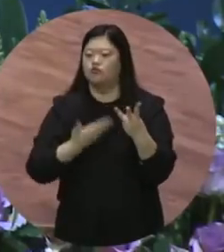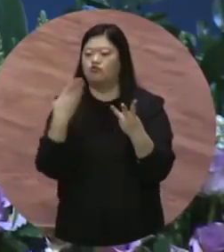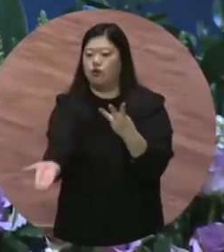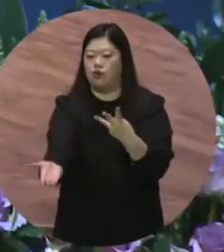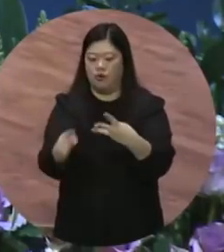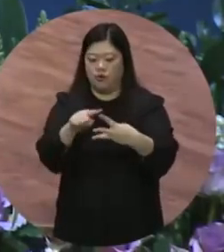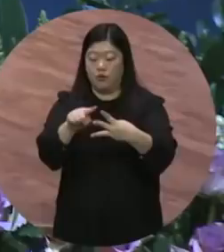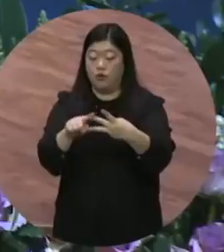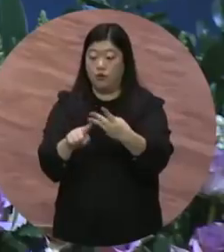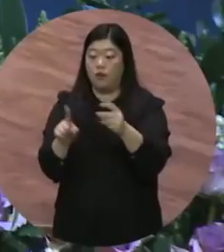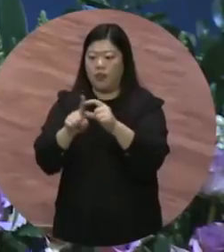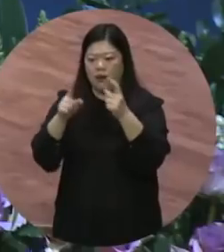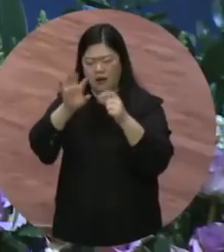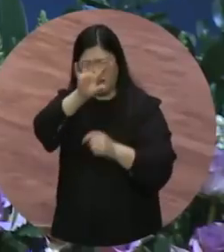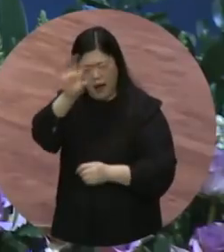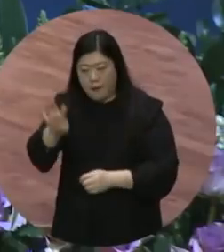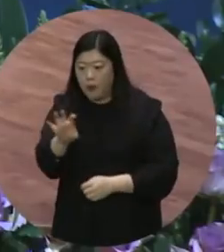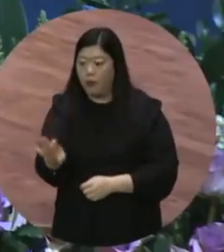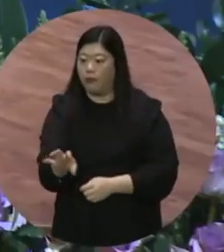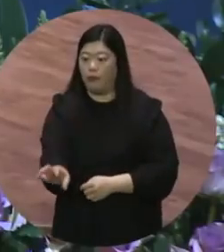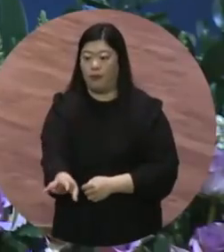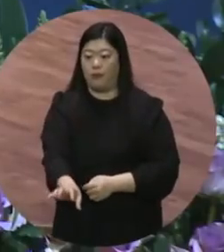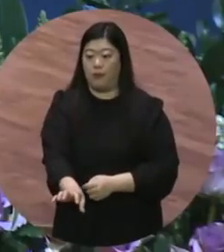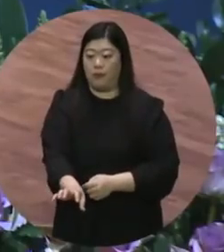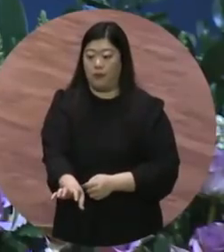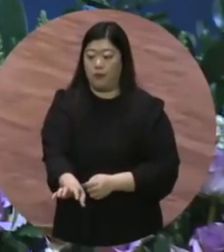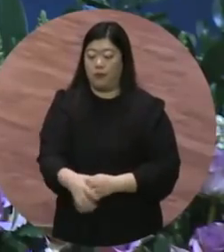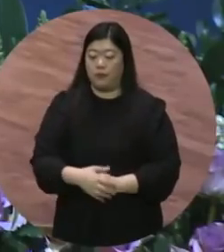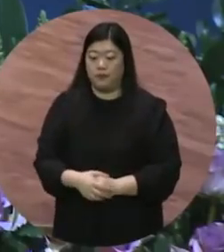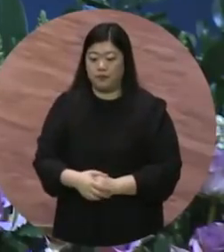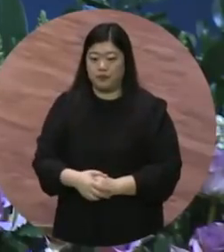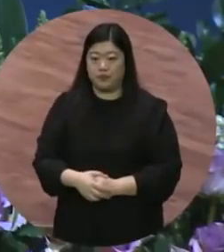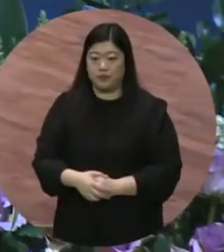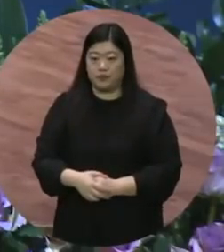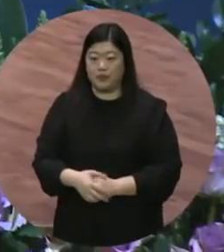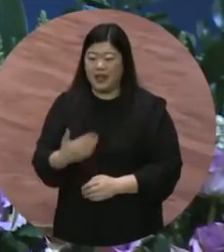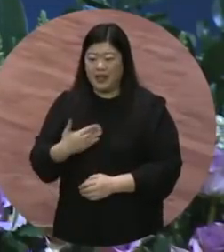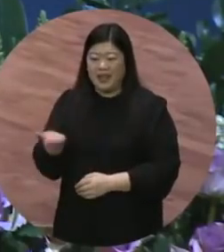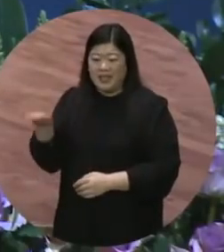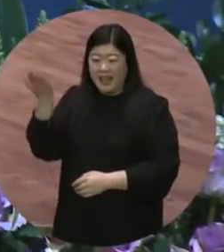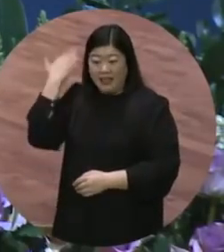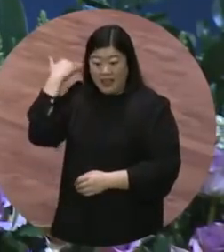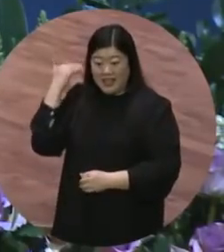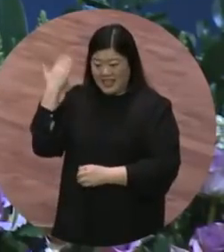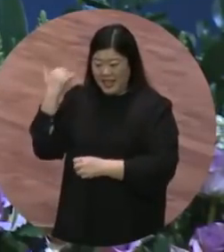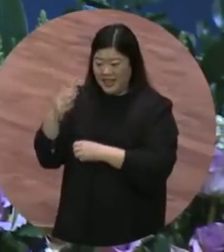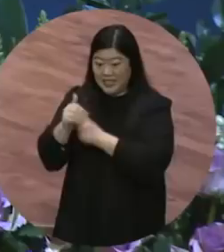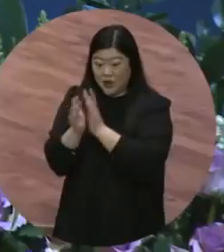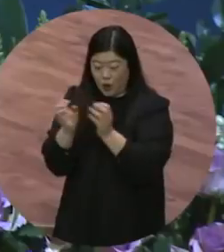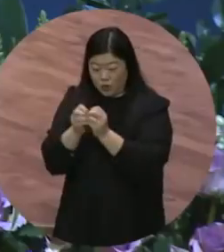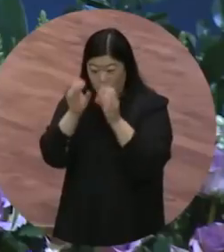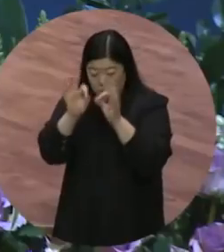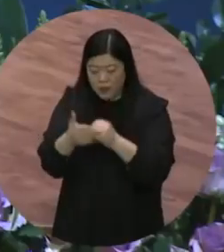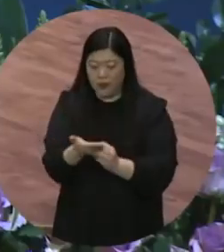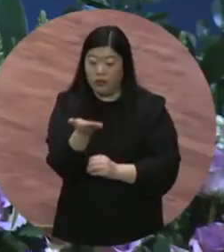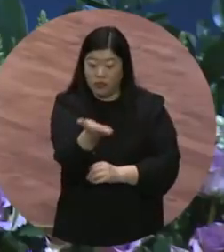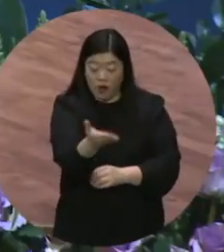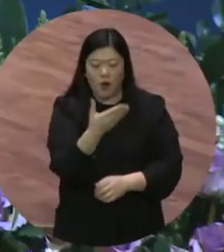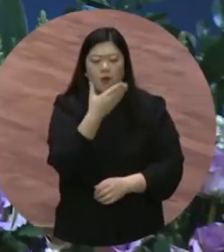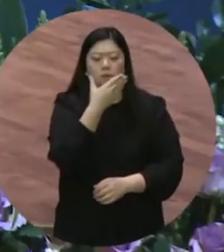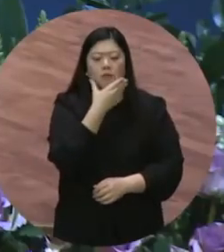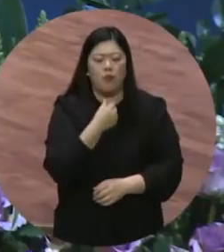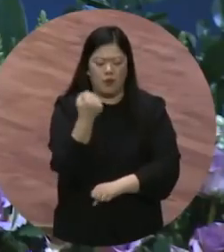표현되는 동사들입니다. 개역 성경에는 이렇게 되어 있습니다. 너는 복의 근원이 될지라. 표준